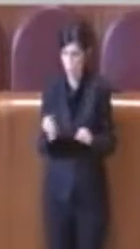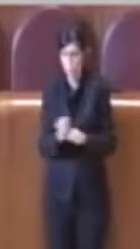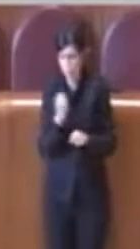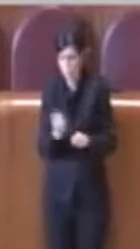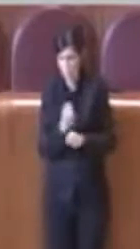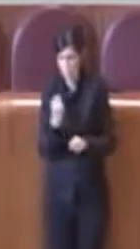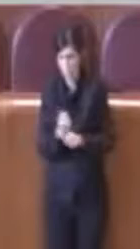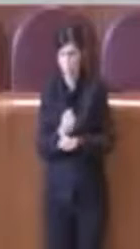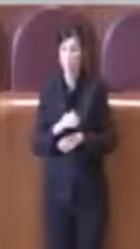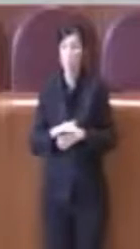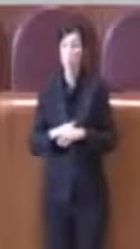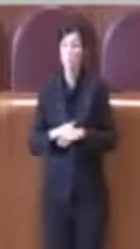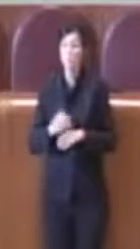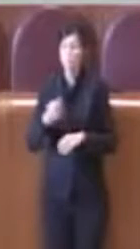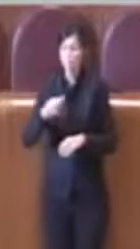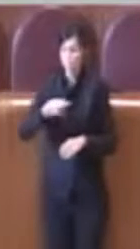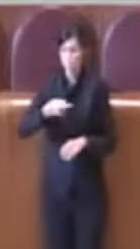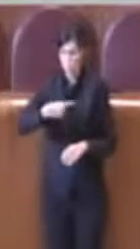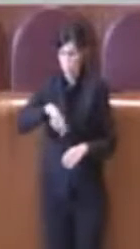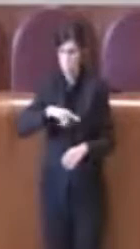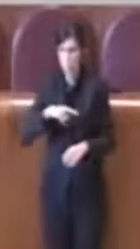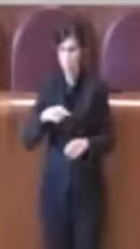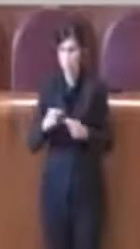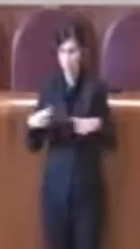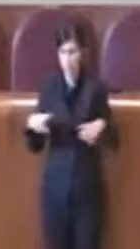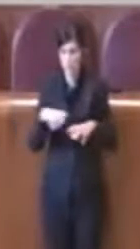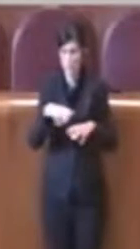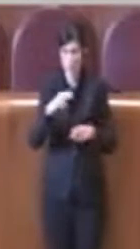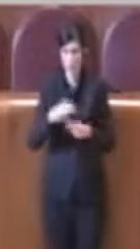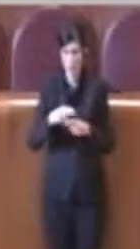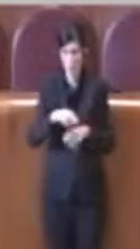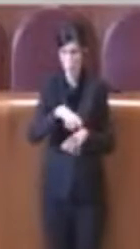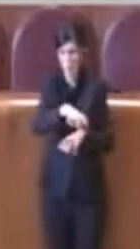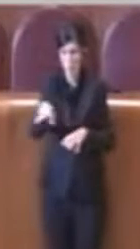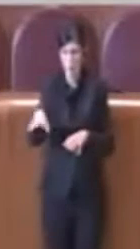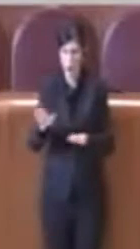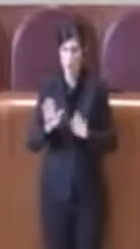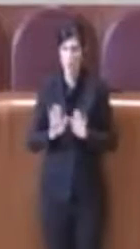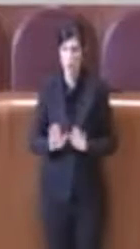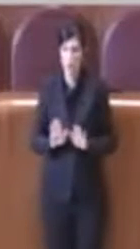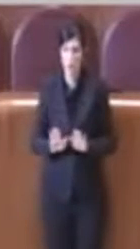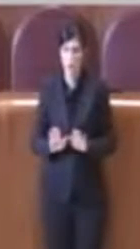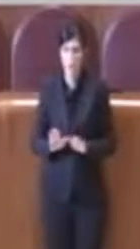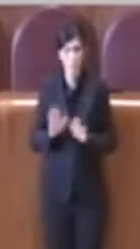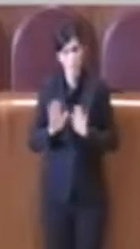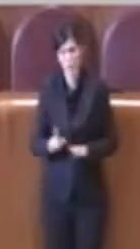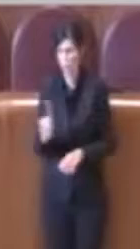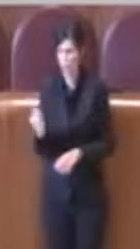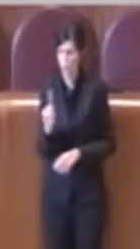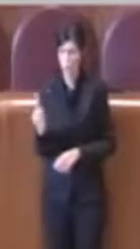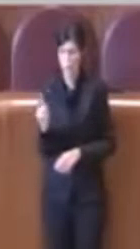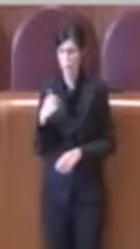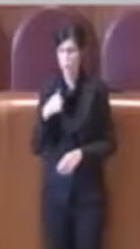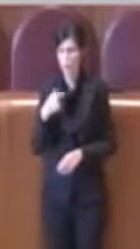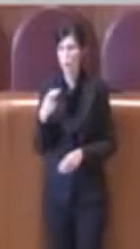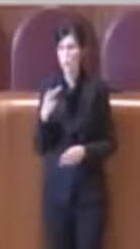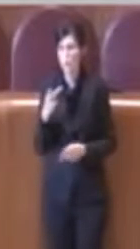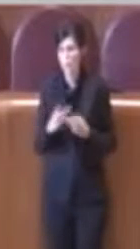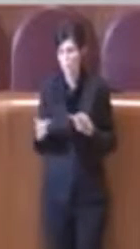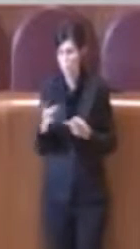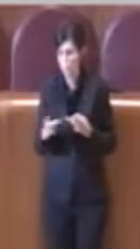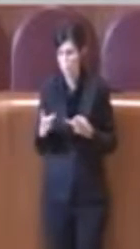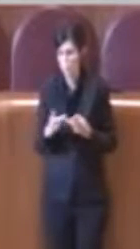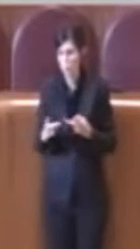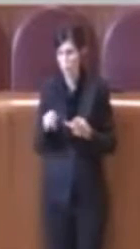si è parlato che dal punto di vista urbanistico è tutto fermo. Non è tutto fermo, noi stiamo cercando di fare un